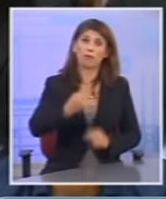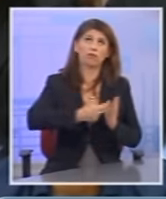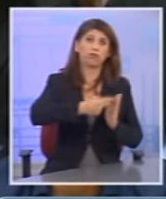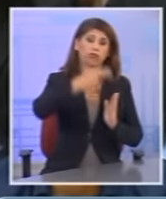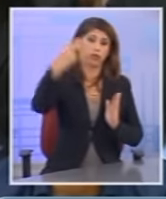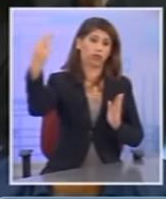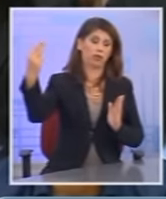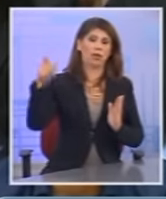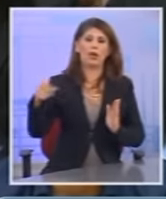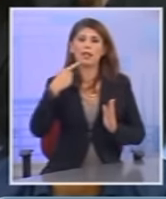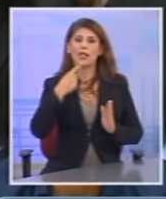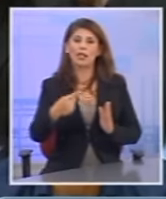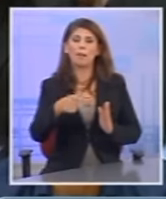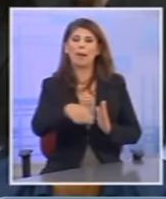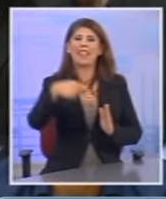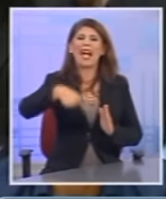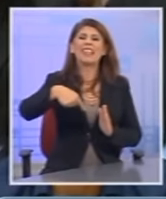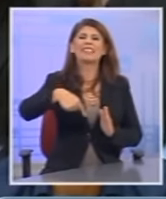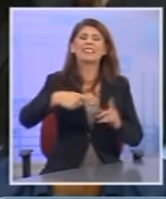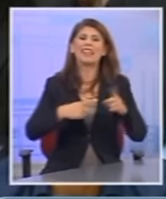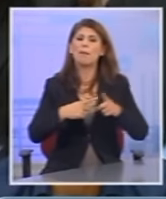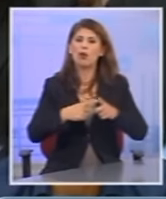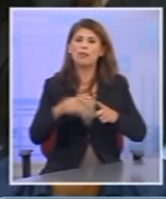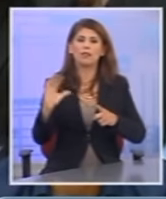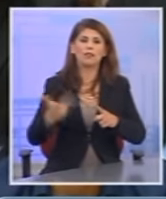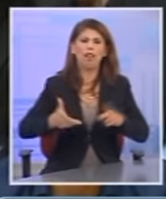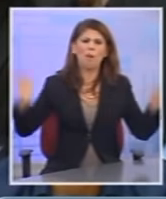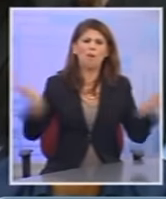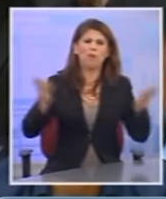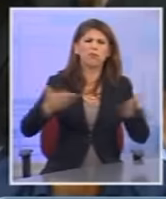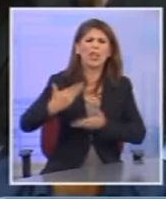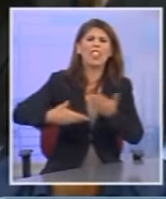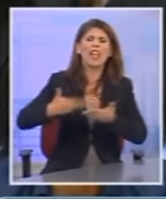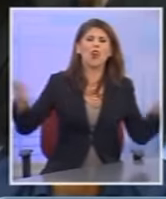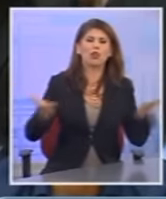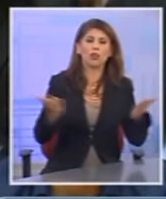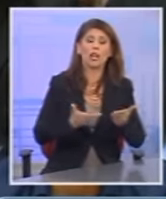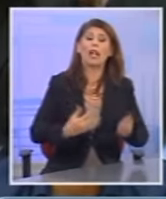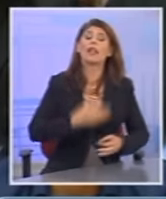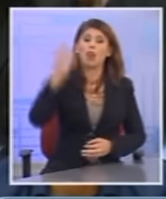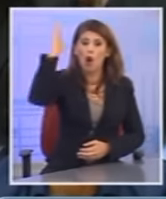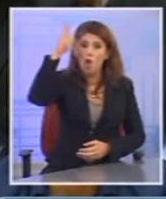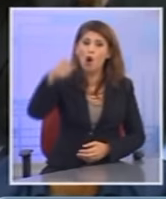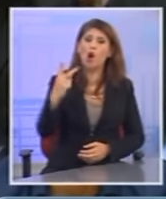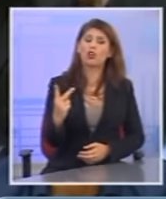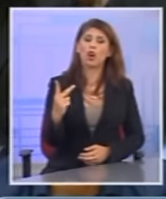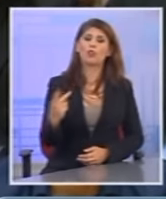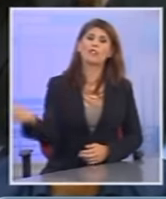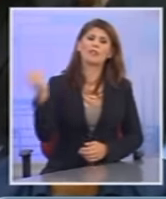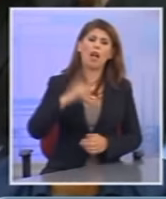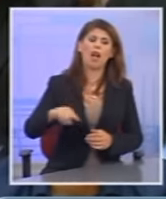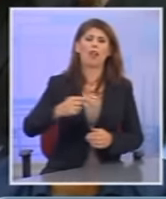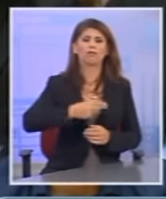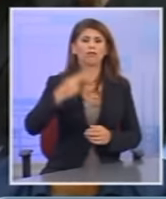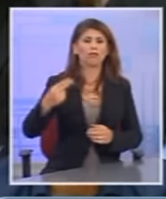ήταν μια γενοκτονία και ότι ο Κολοκοτρώνης, άλλοι συναγωνιστές του ίδιου ρεύματος του ιστορικού, έχουν